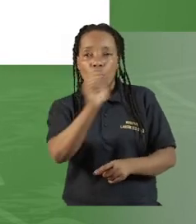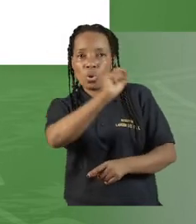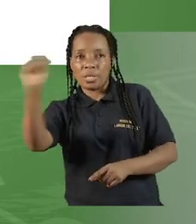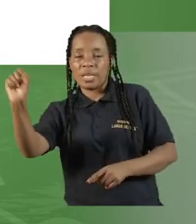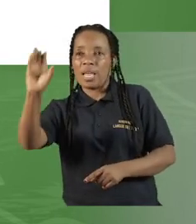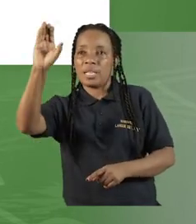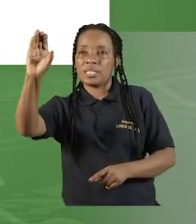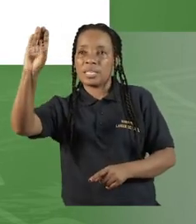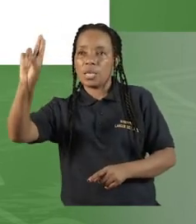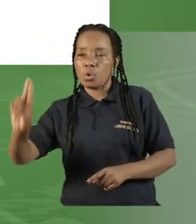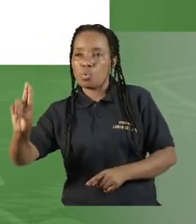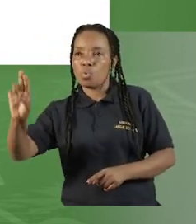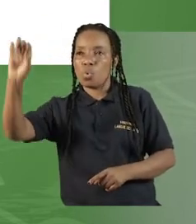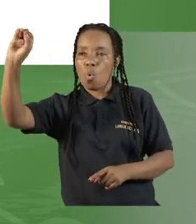CuO.